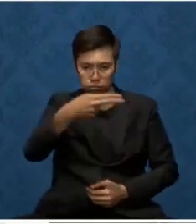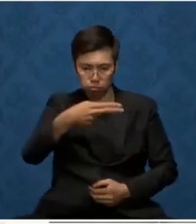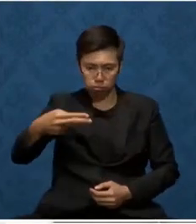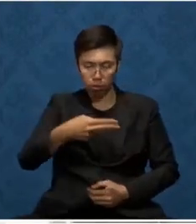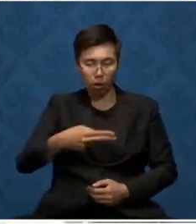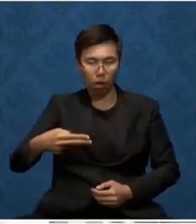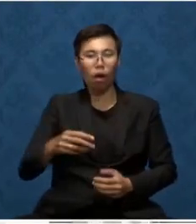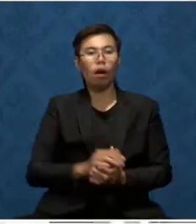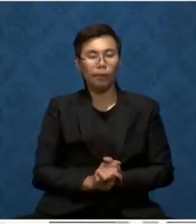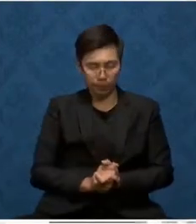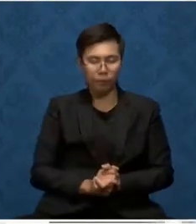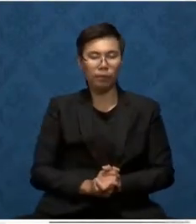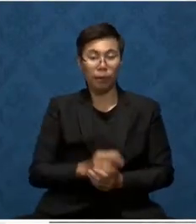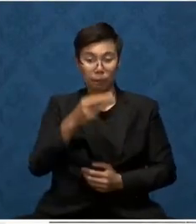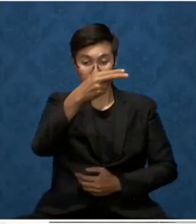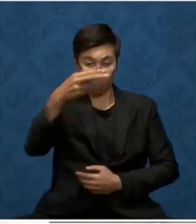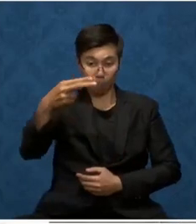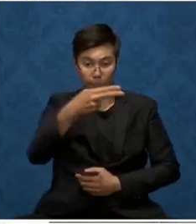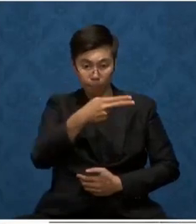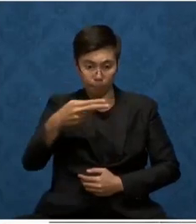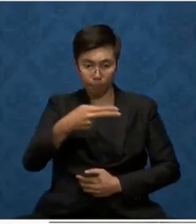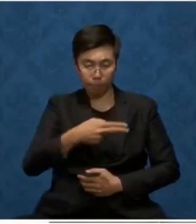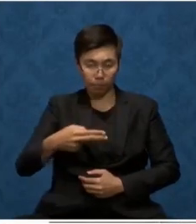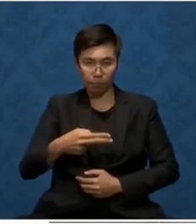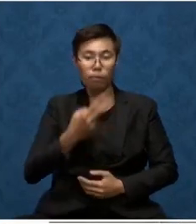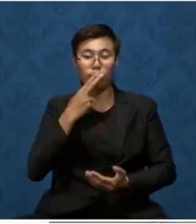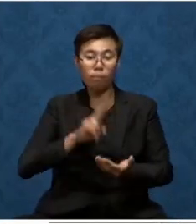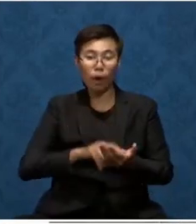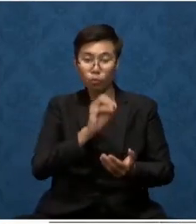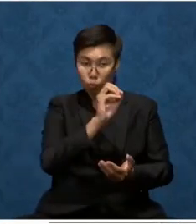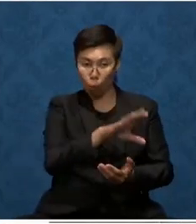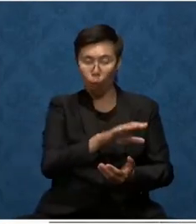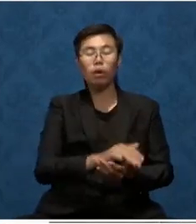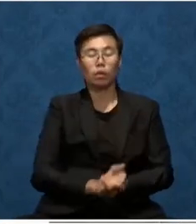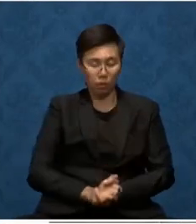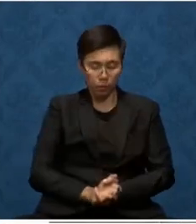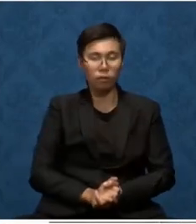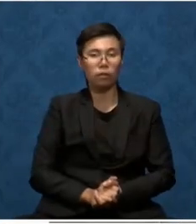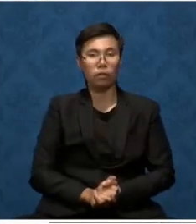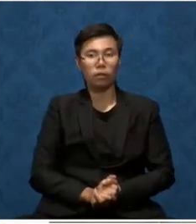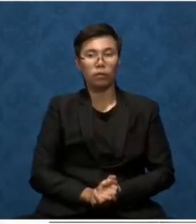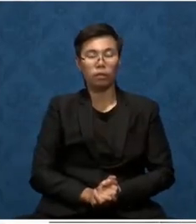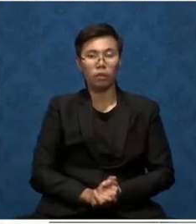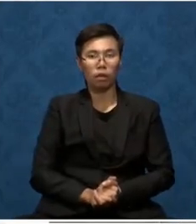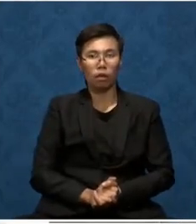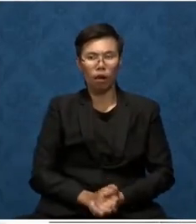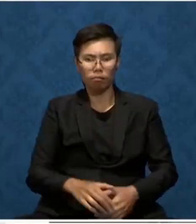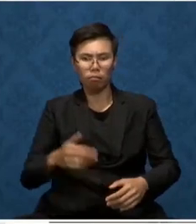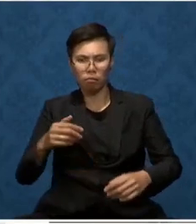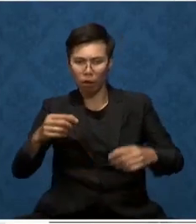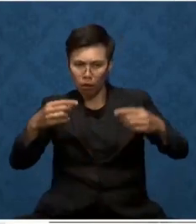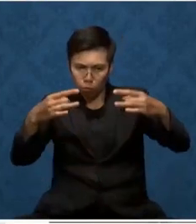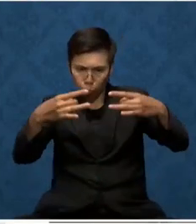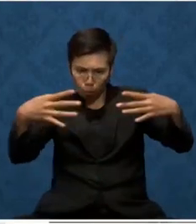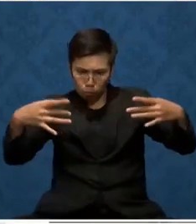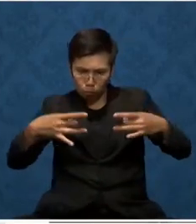มาว่าถ้อยคำที่ทำประชามติอันนั้นมีความขัดแย้งกับรัฐธรรมนูญหรือ